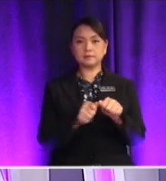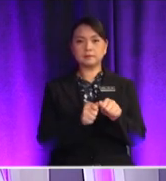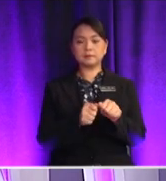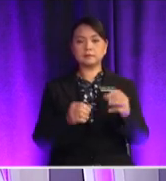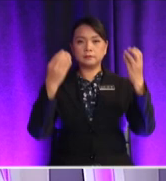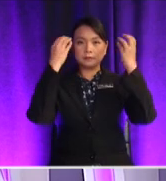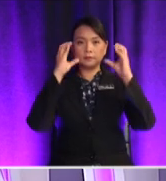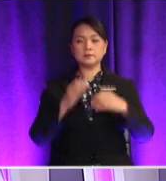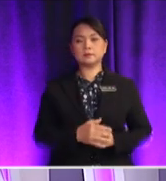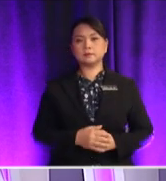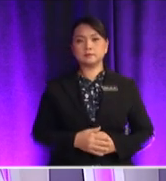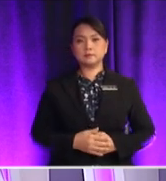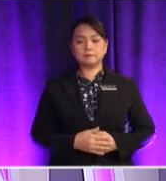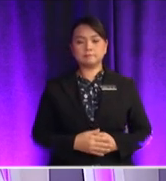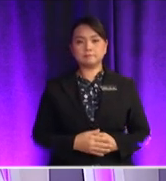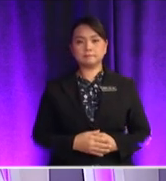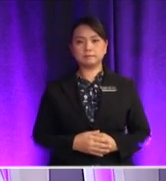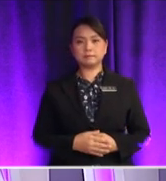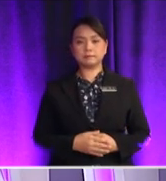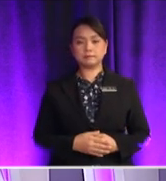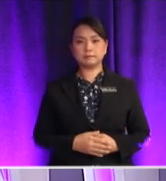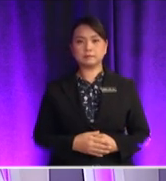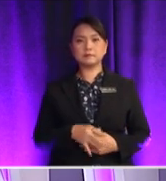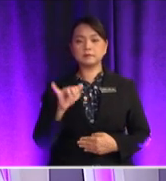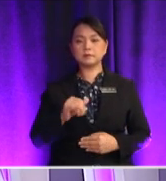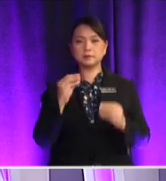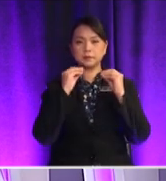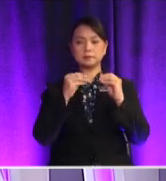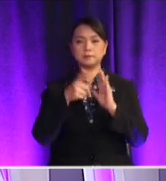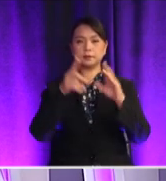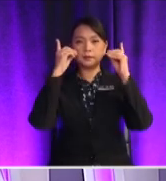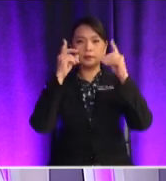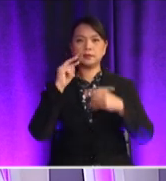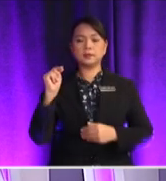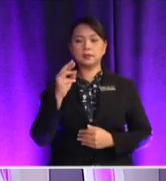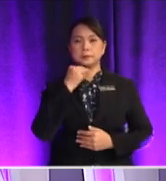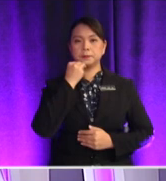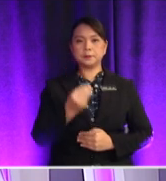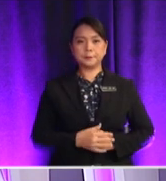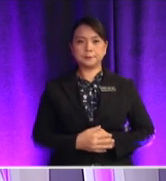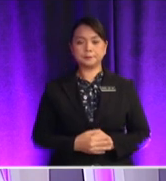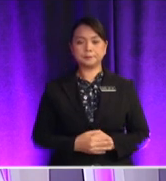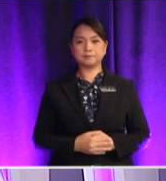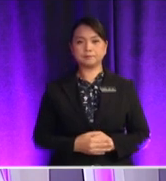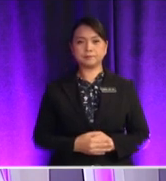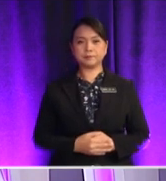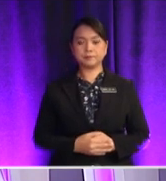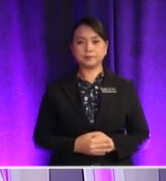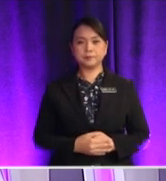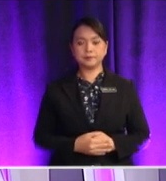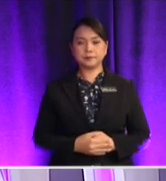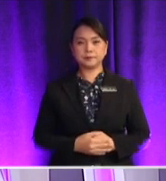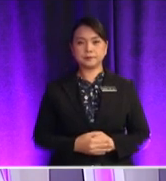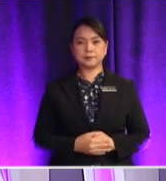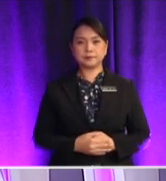Cikgu Jilawati yang mengajar kita dalam mata pelajaran pendidikan moral. Cikgu, katanya kali ini cikgu